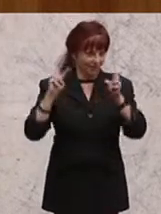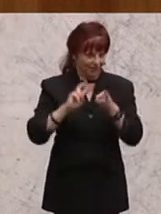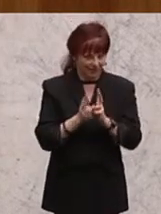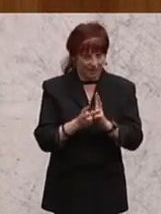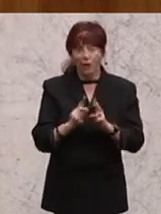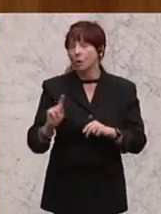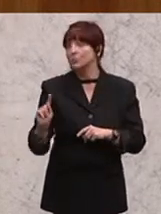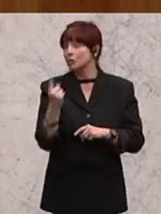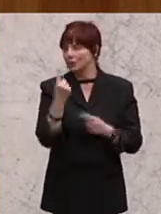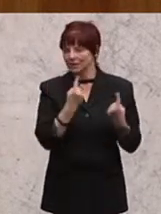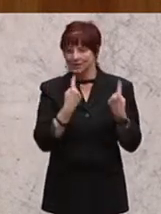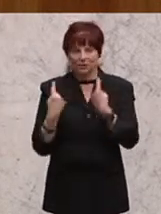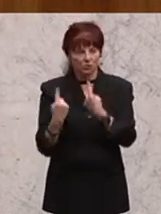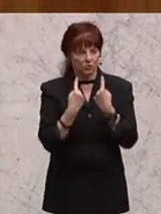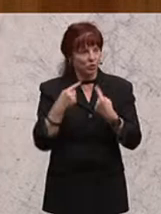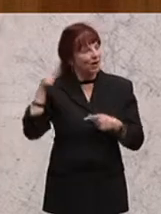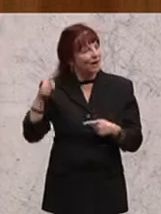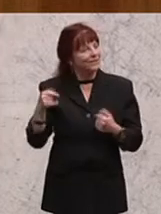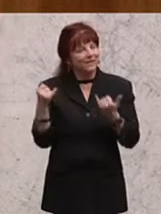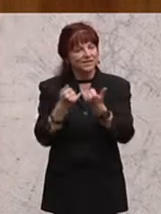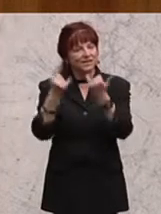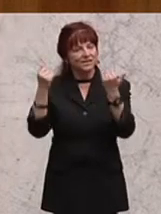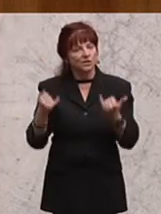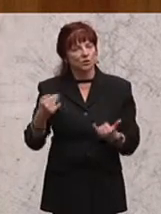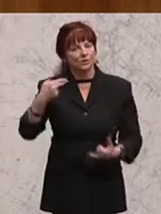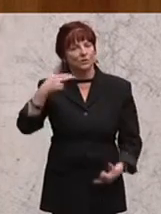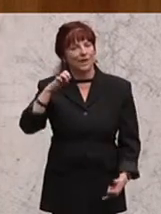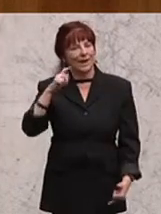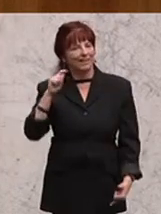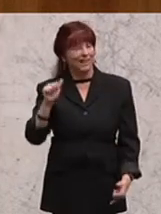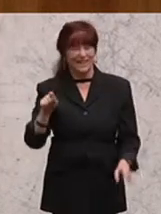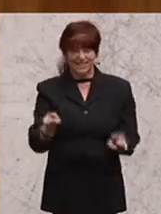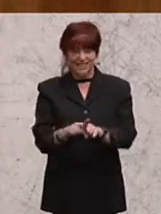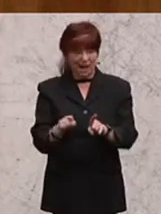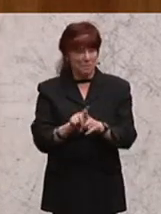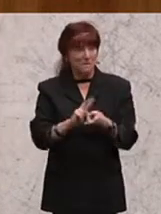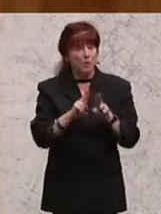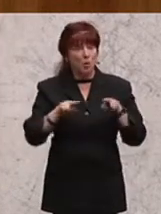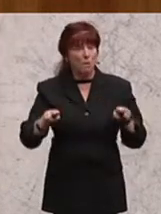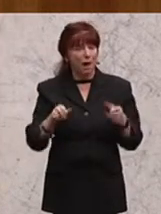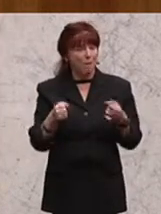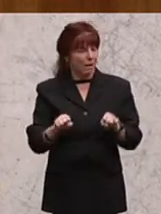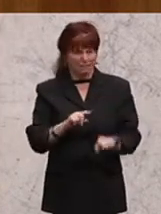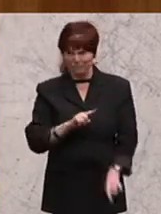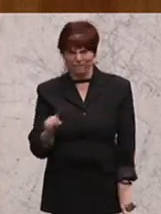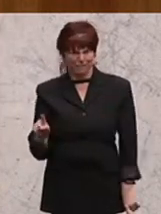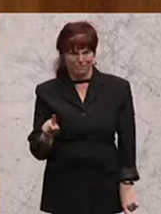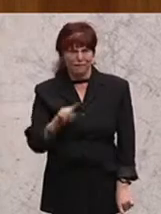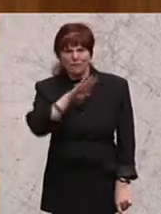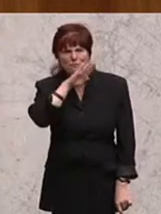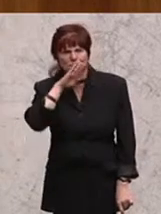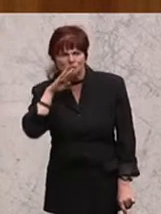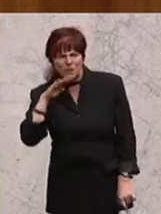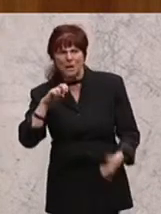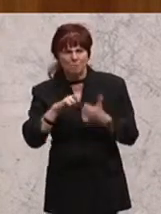Institution, der Hetter, keine klassische Bank ist. Das wissen wir alle. Also hier gibt es viele Angriffsflächen und ich denke, das wird